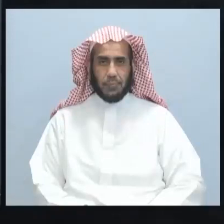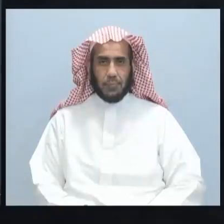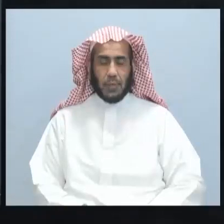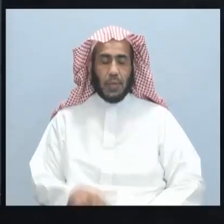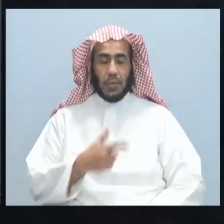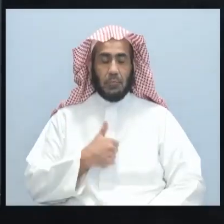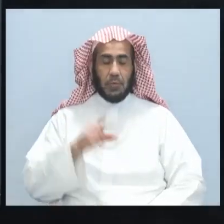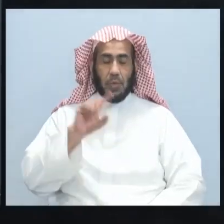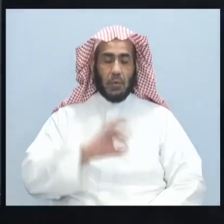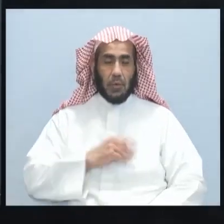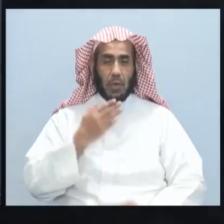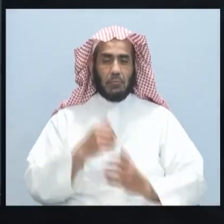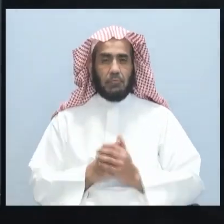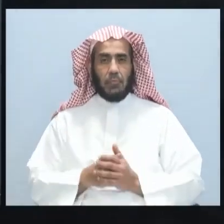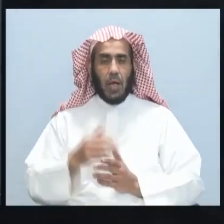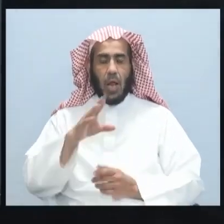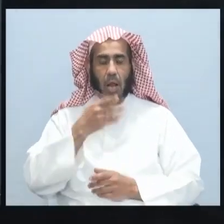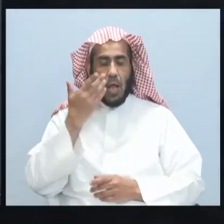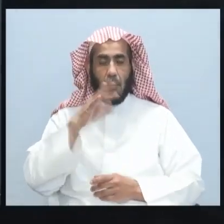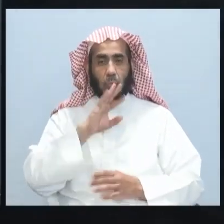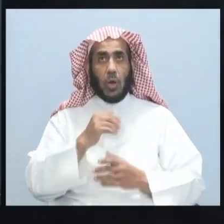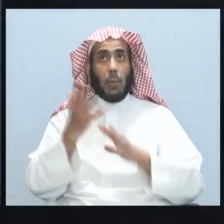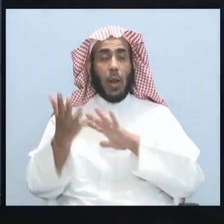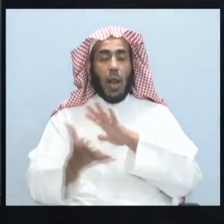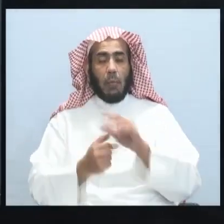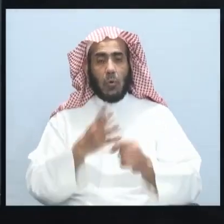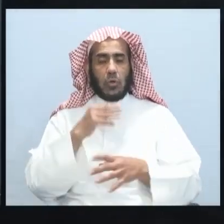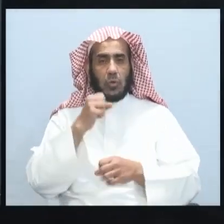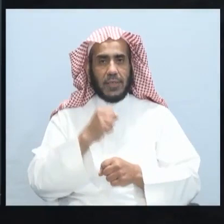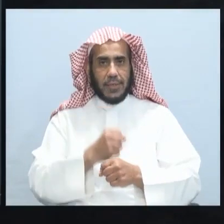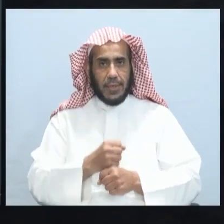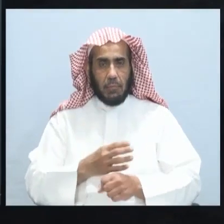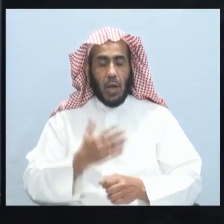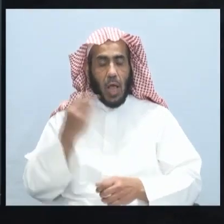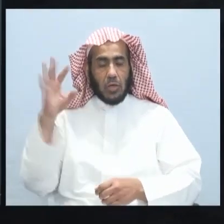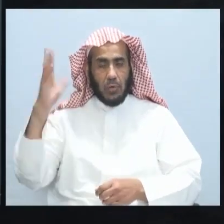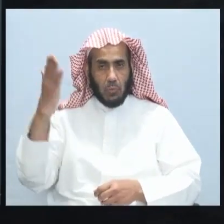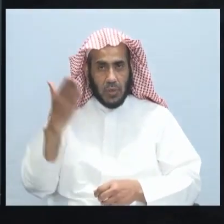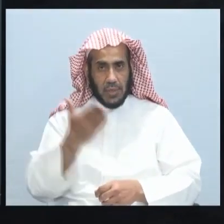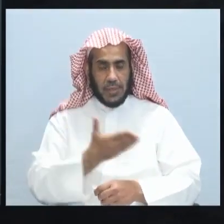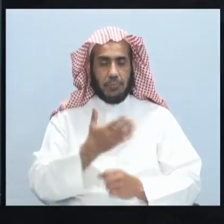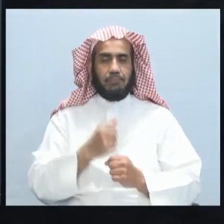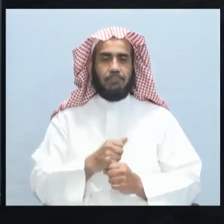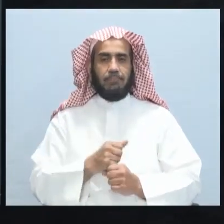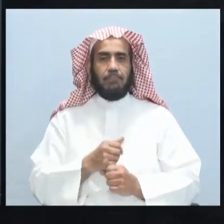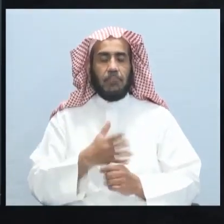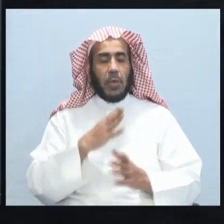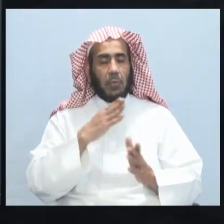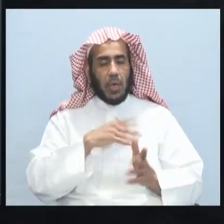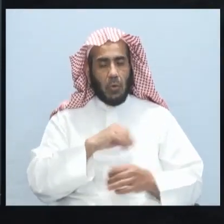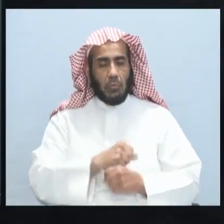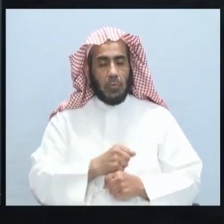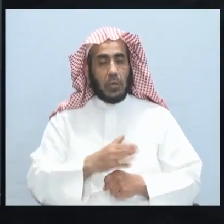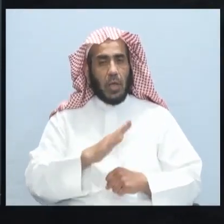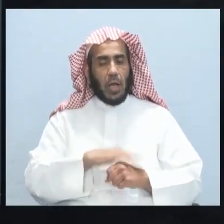بسم الله الرحمن الرحيم الحمد لله رب العالمين والصلاه والسلام على اشرف الانبياء والمرسلين نبينا محمد